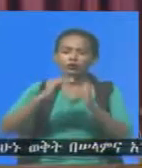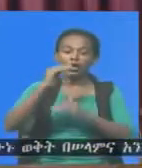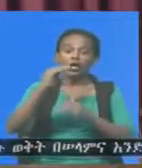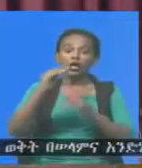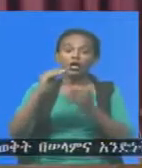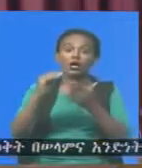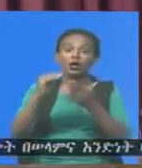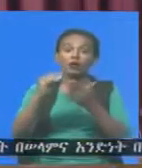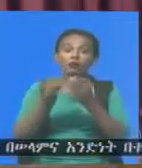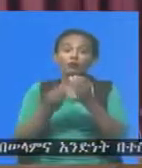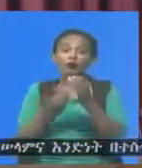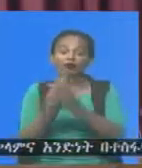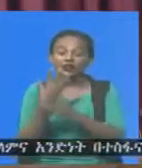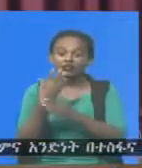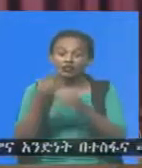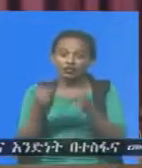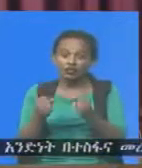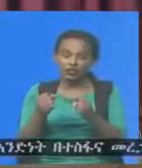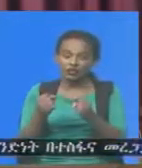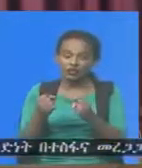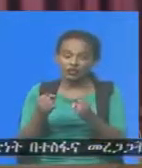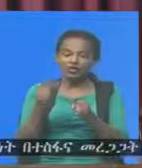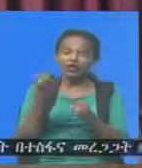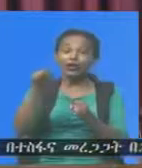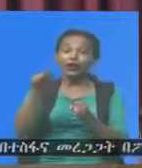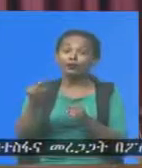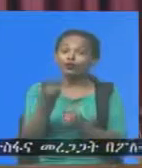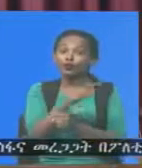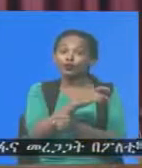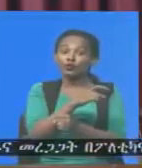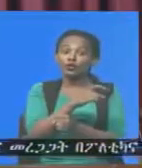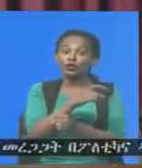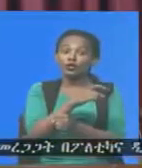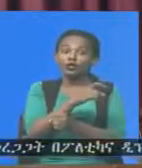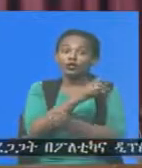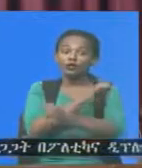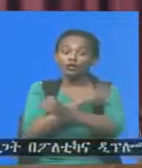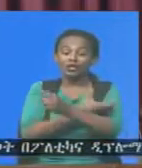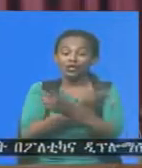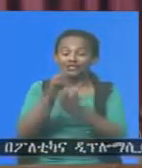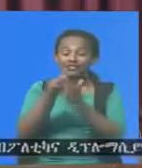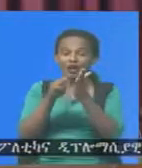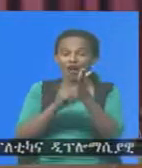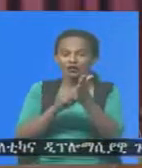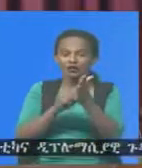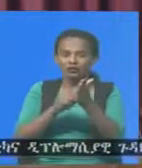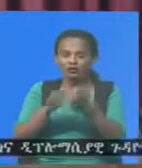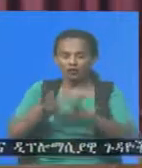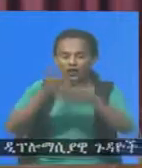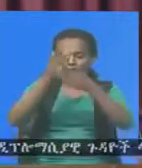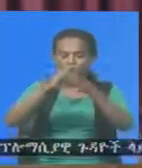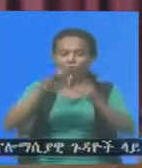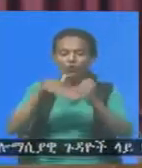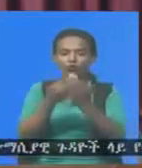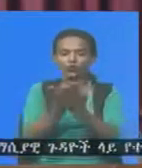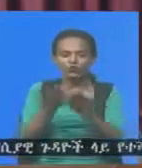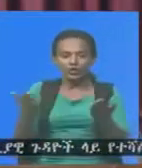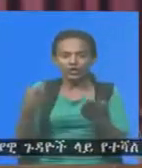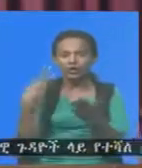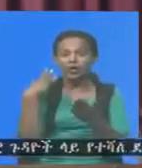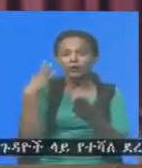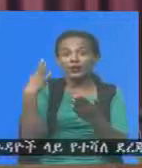የሚፈቅድ ስርዓት አልነበረም ያ በመሆኑ ካፒታሊስት ስርዓትን ገነባ ሁሉ ነገር በግል